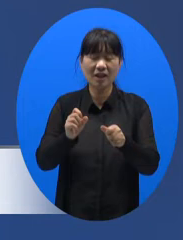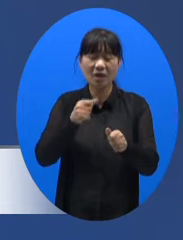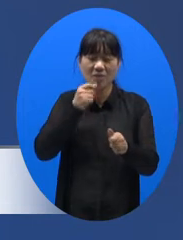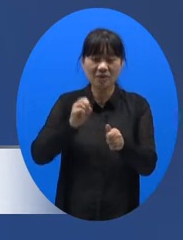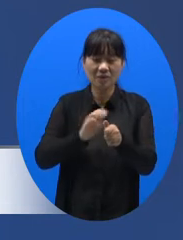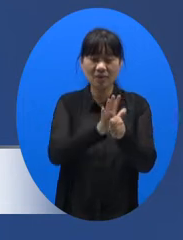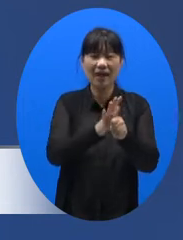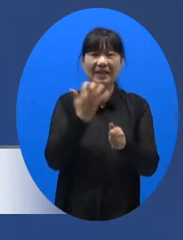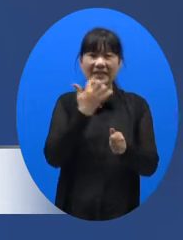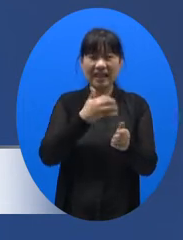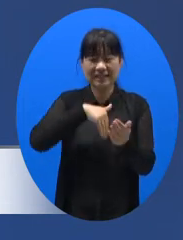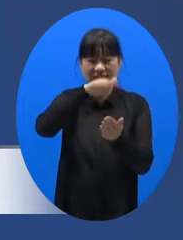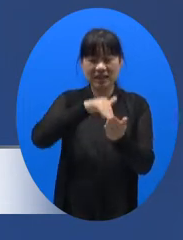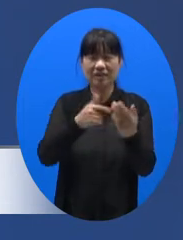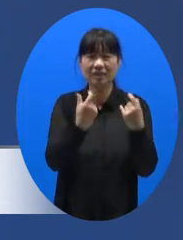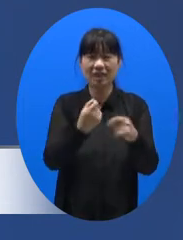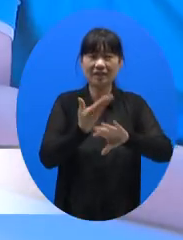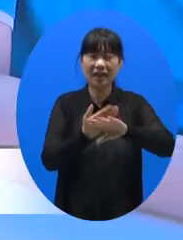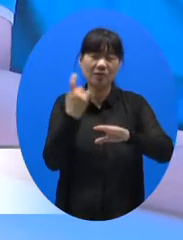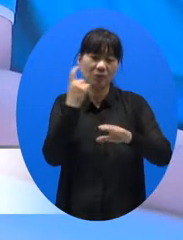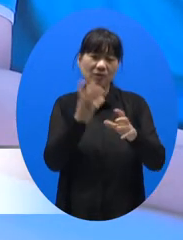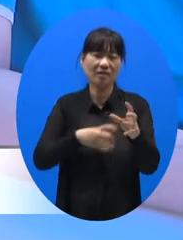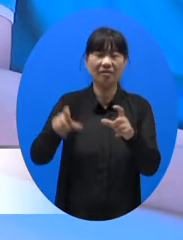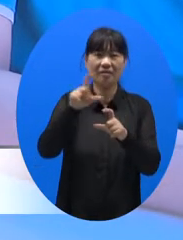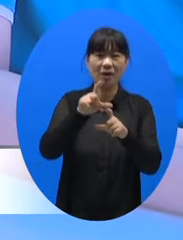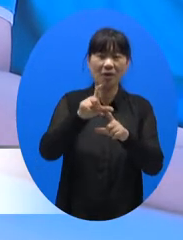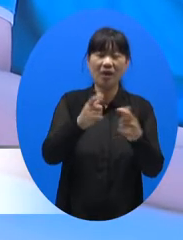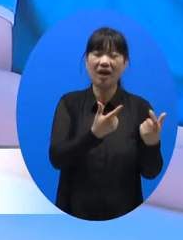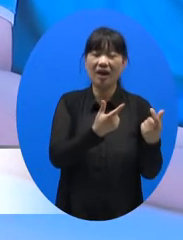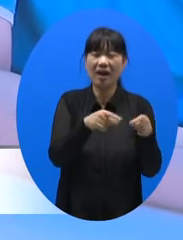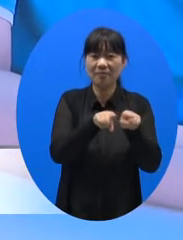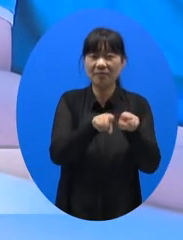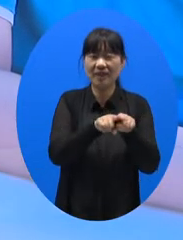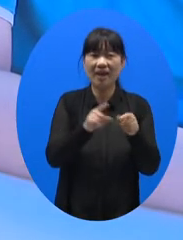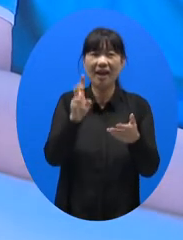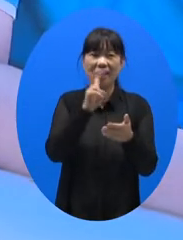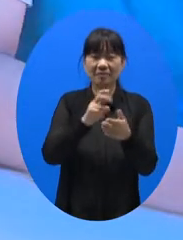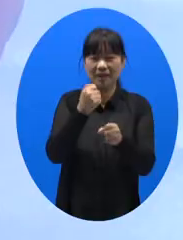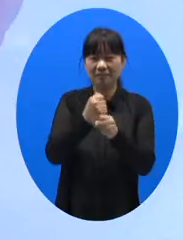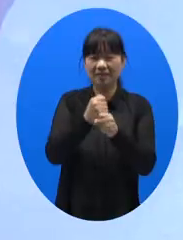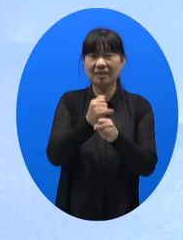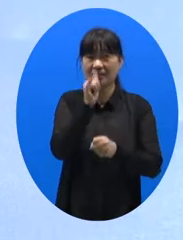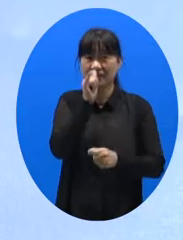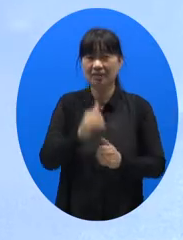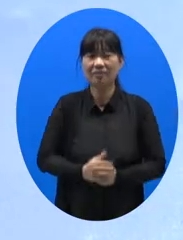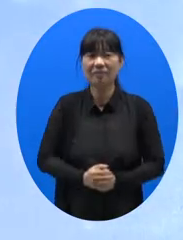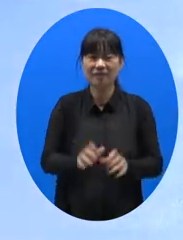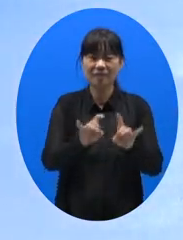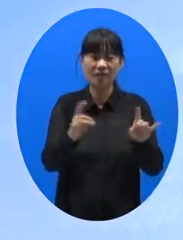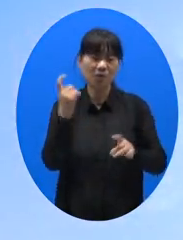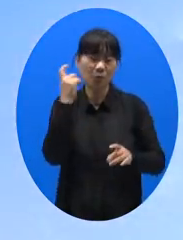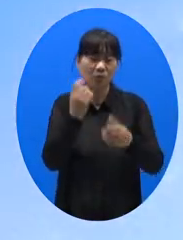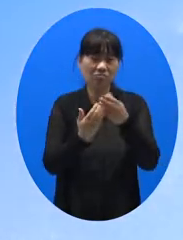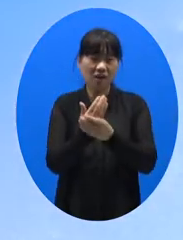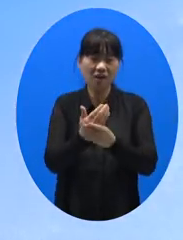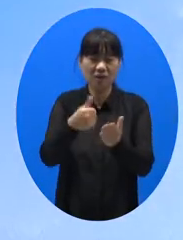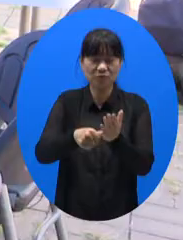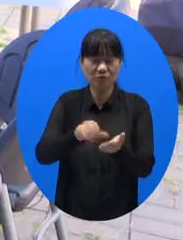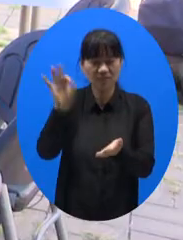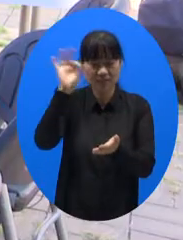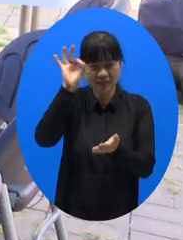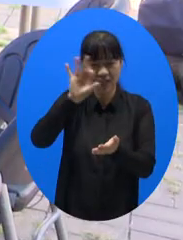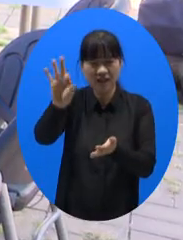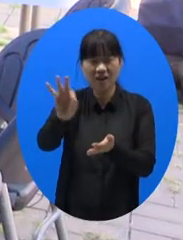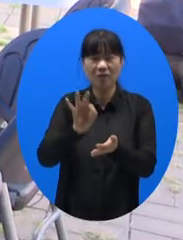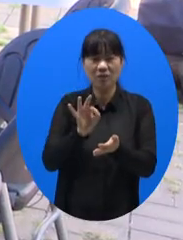소리 위에 색을 칠하듯 다른 소리들을 입혀 공동 음악 작품을 만드는 작업이 한창입니다. 각자 소리가 날 만한 재료들을